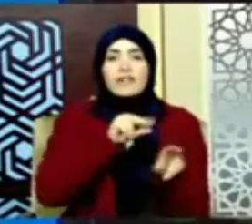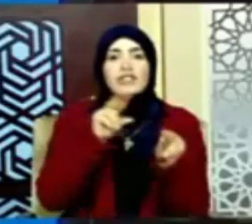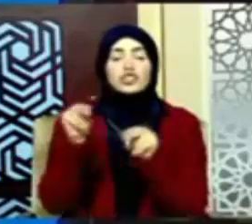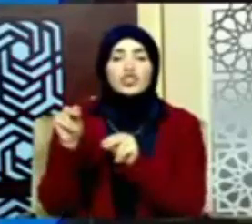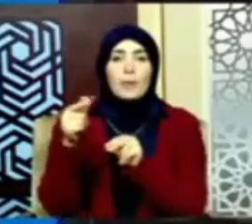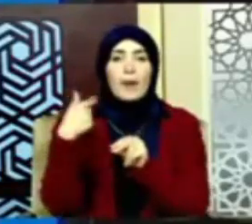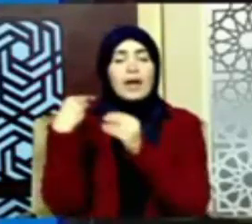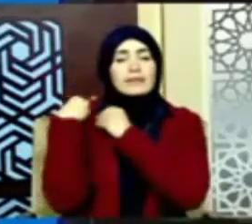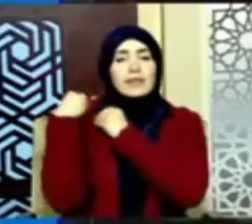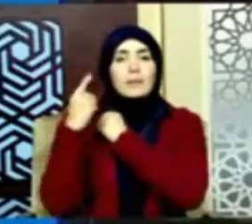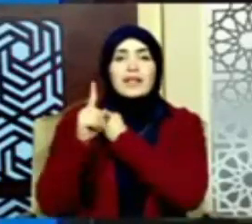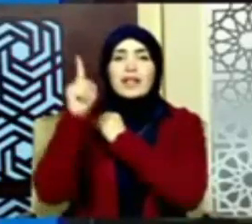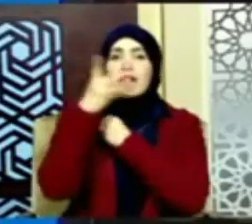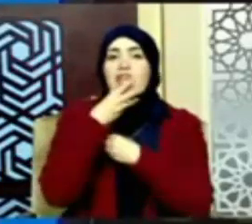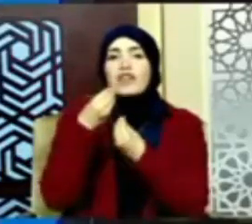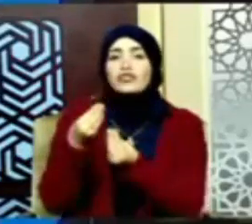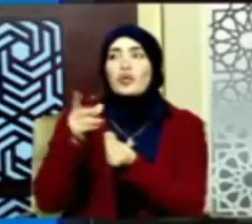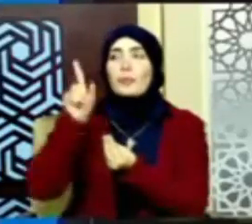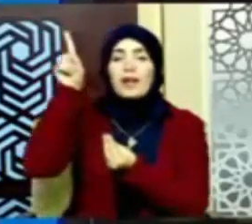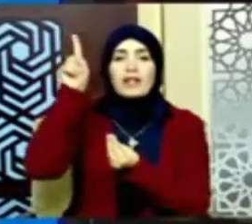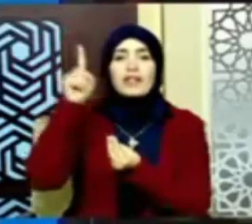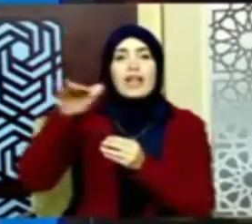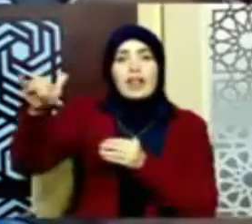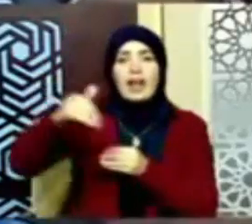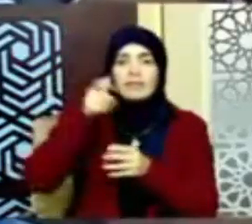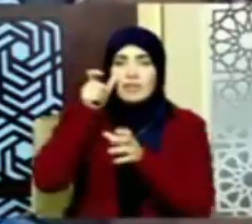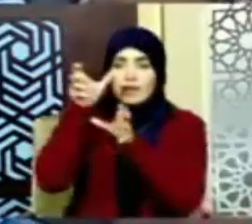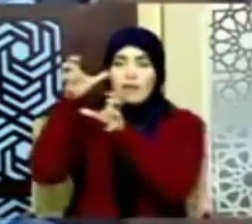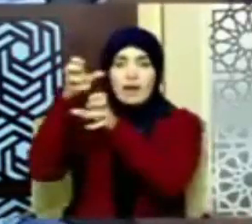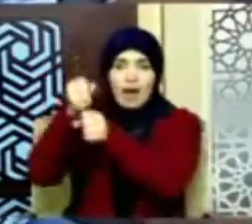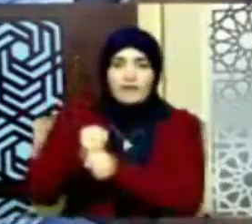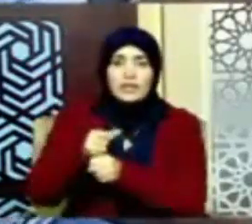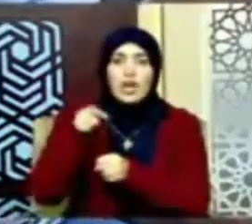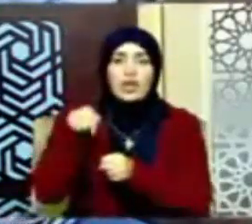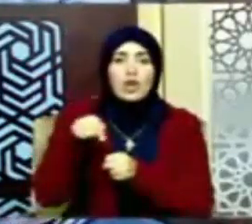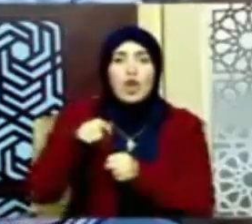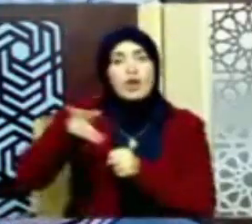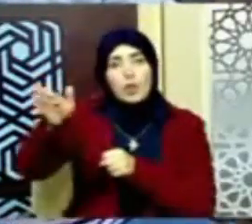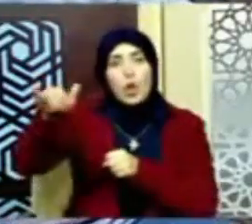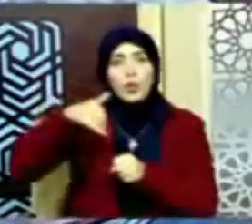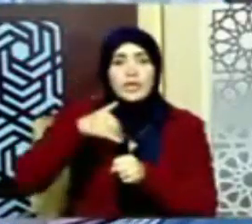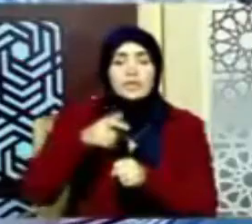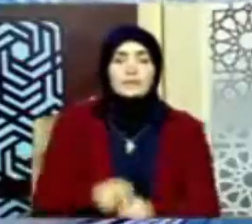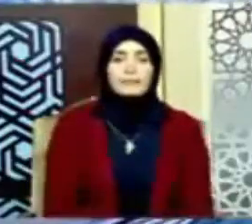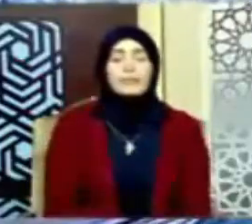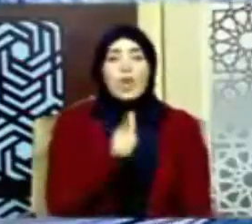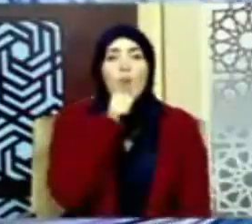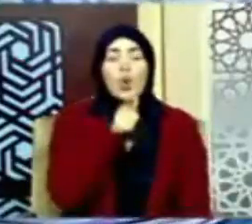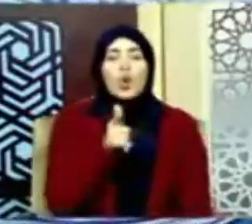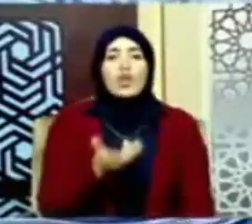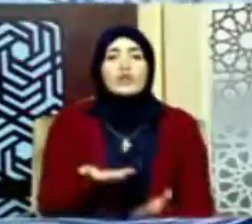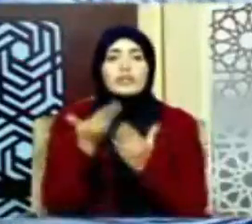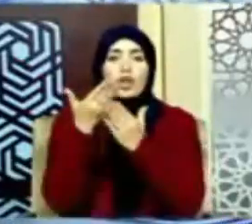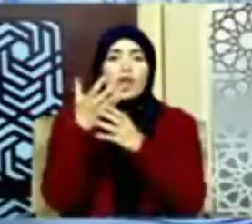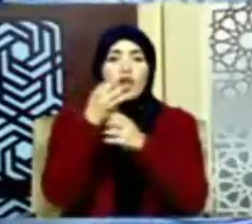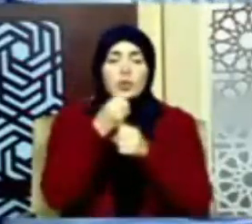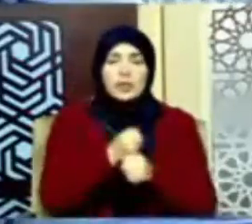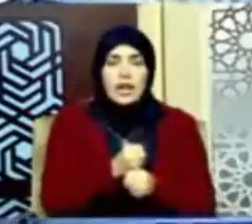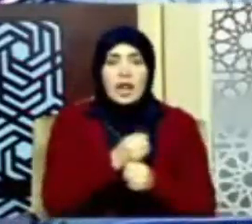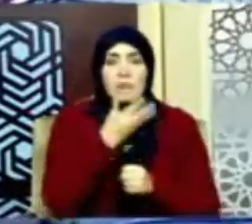عز وجل حتى يرجع. وقال صلى الله عليه وسلم: